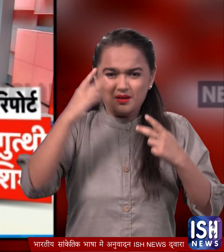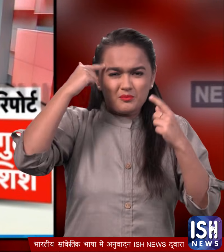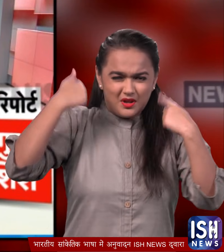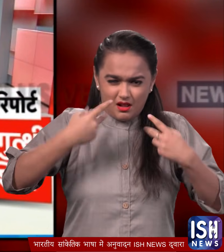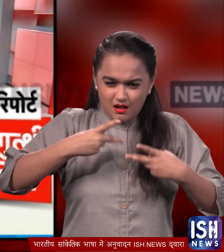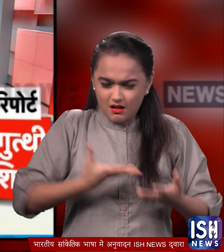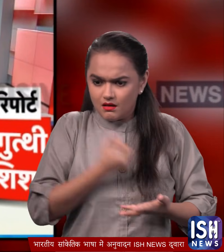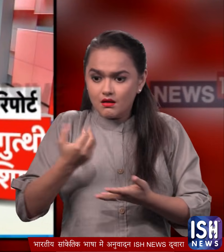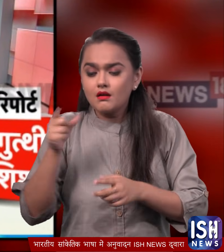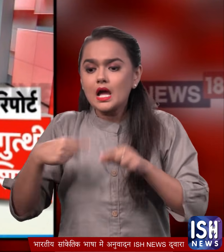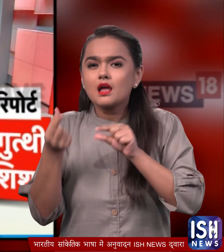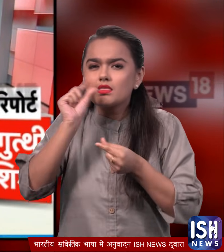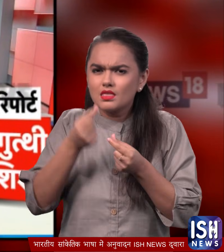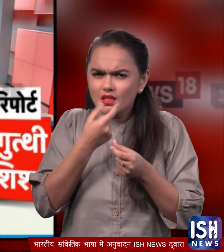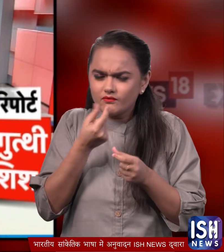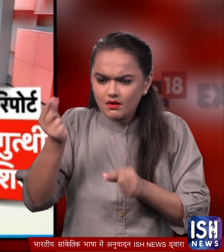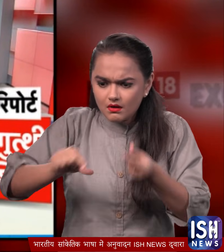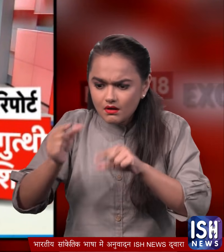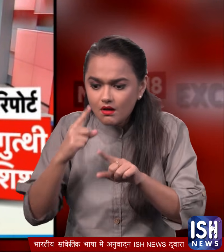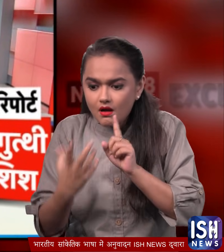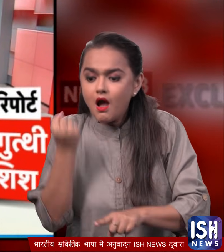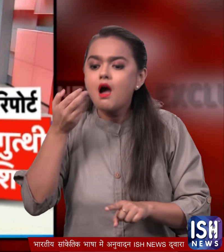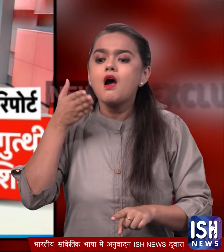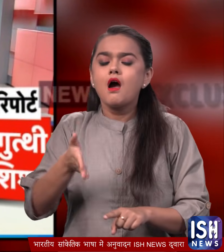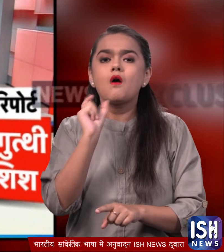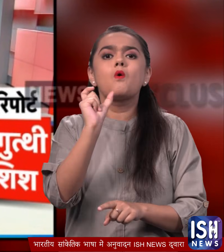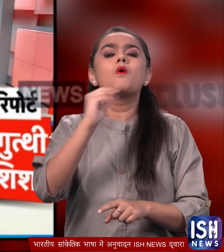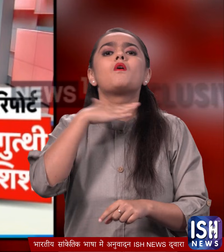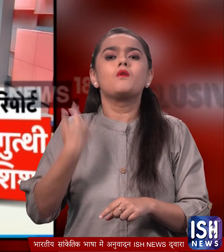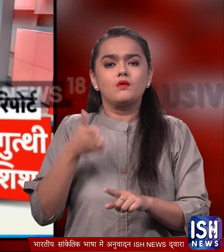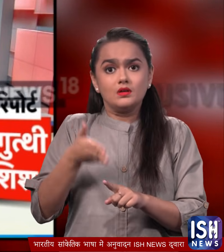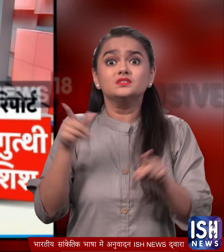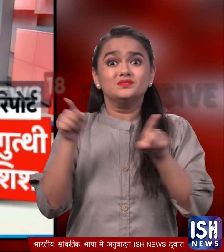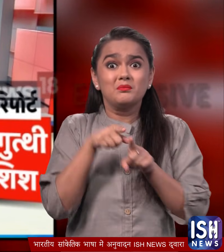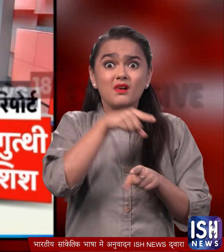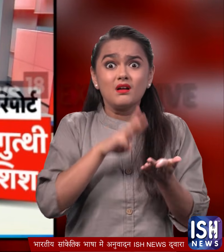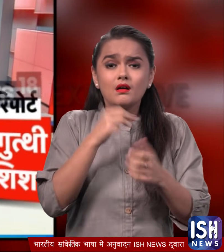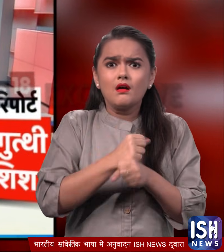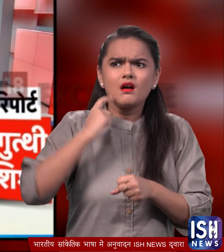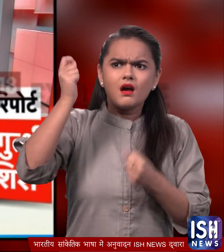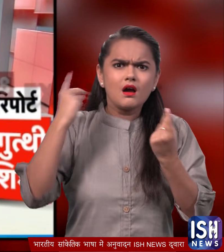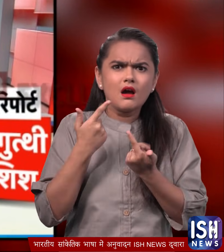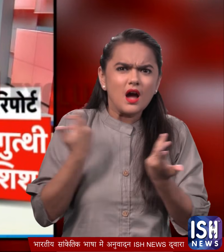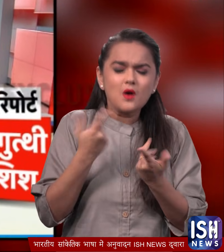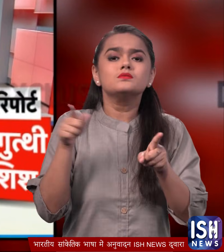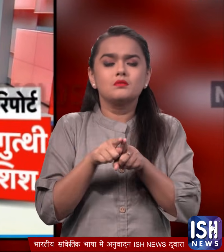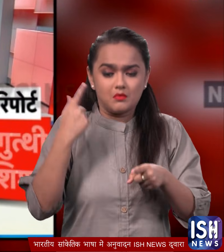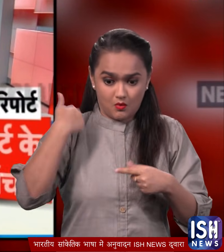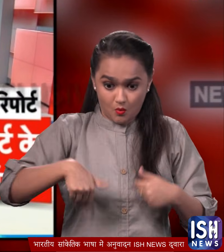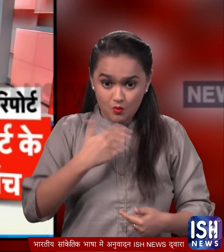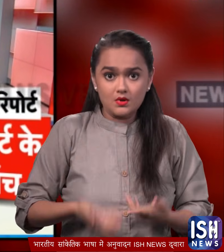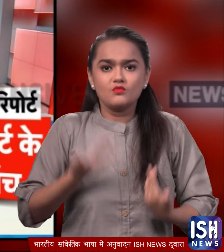मौत की असल वजह पता लगाने की कोशिश होती है। महंत नरेंद्र गिरी की मौत का रहस्य सुलझाने के लिए भी यह तरीका अपनाया गया। वैसे खबर है